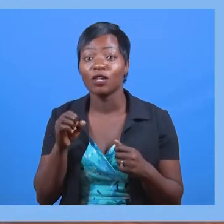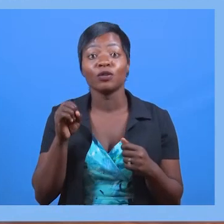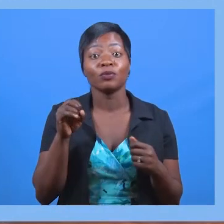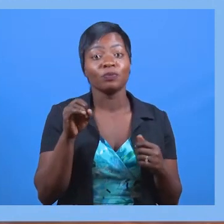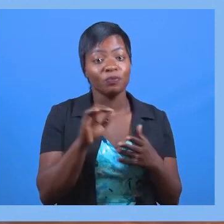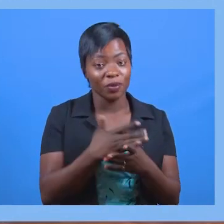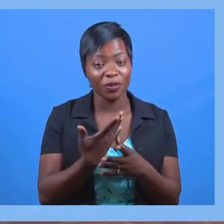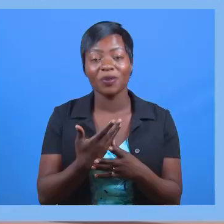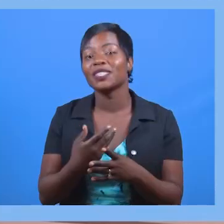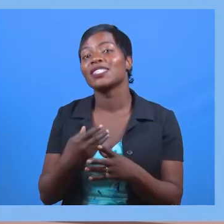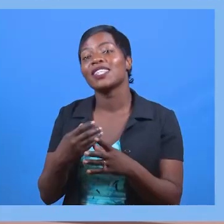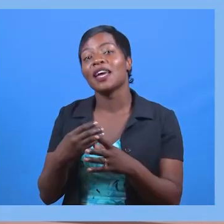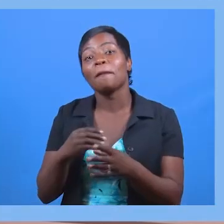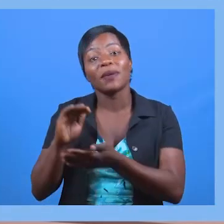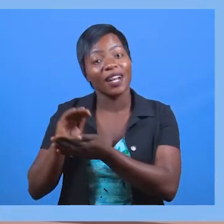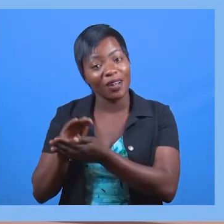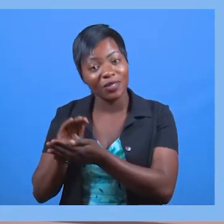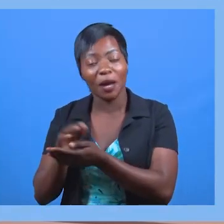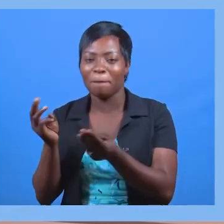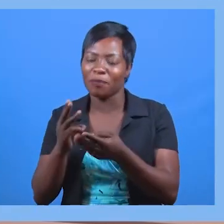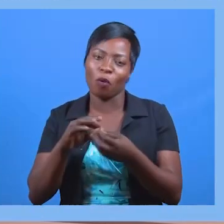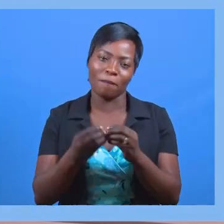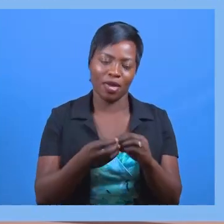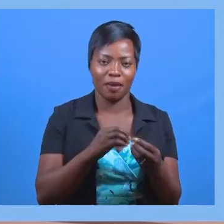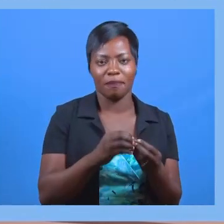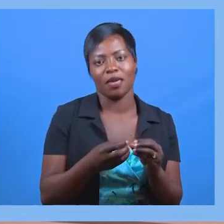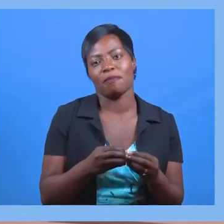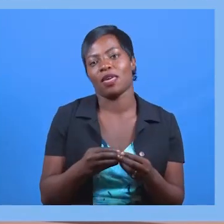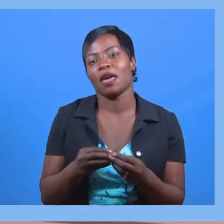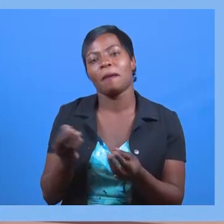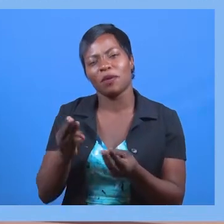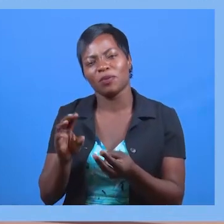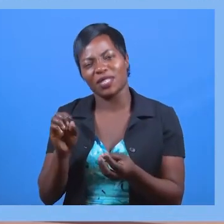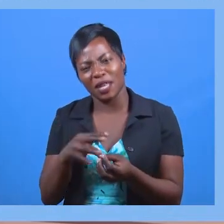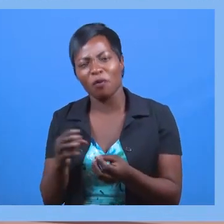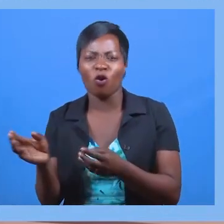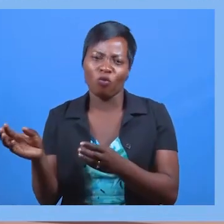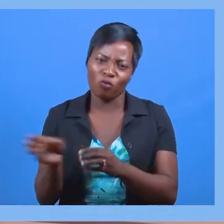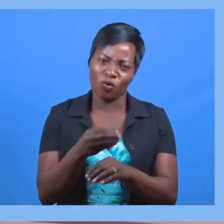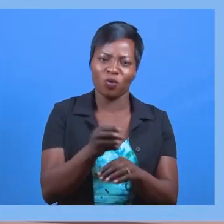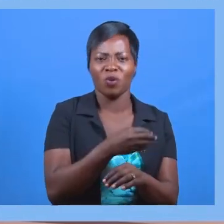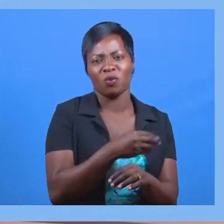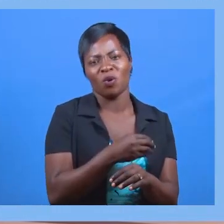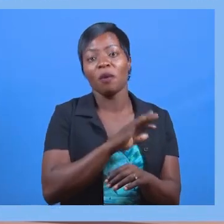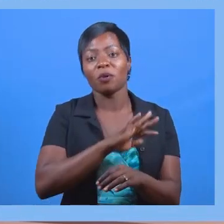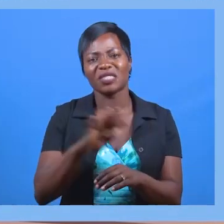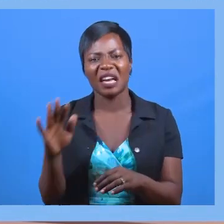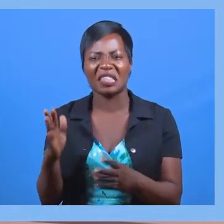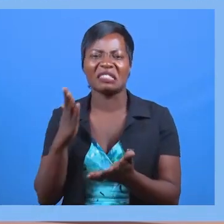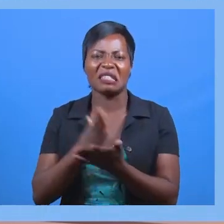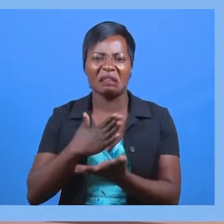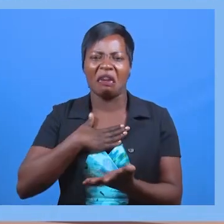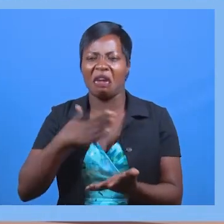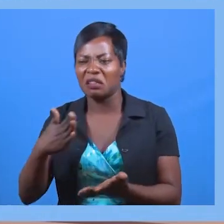tsika dzinoiswa nevanhu, tsika dzinobviswa nevanhu. Tiri kuona ongoro netsvakiridzi iri kurakidza kuti pari kuzoita ruvengo rwakakura